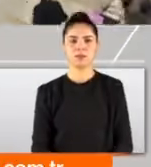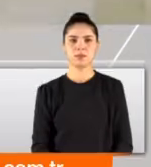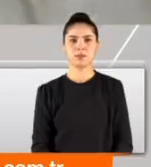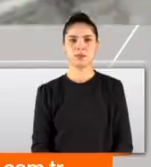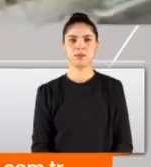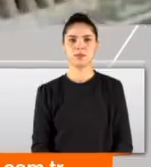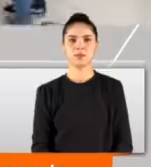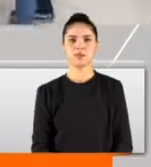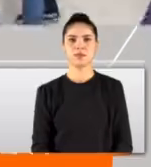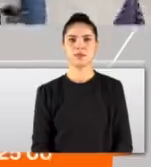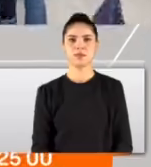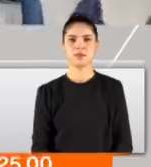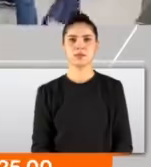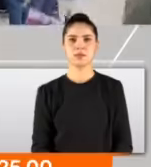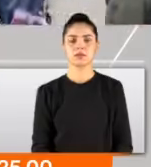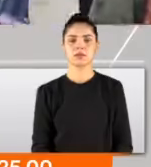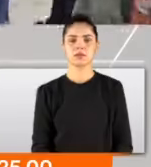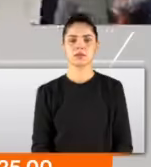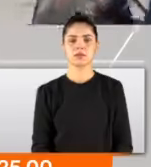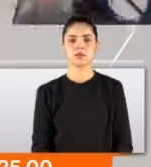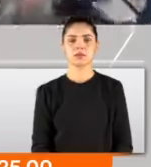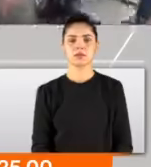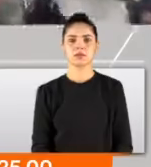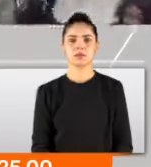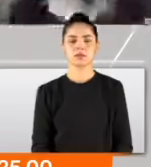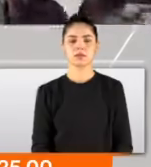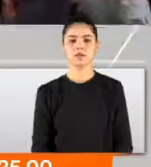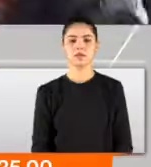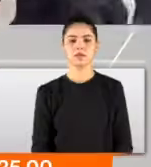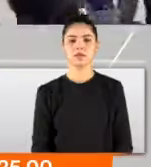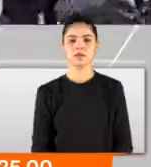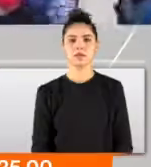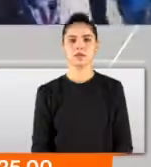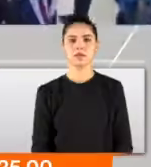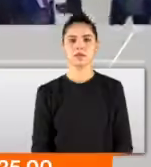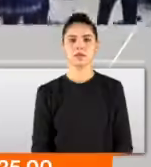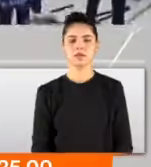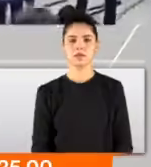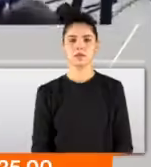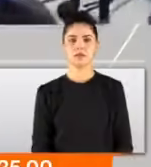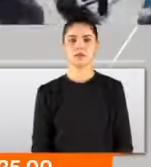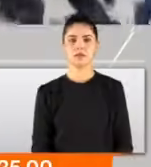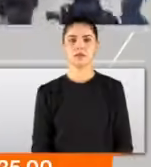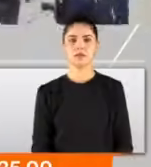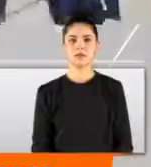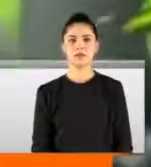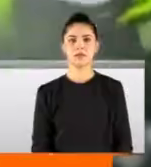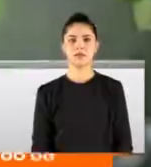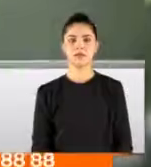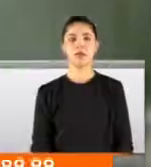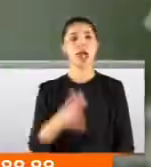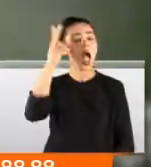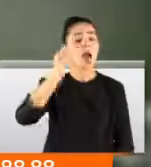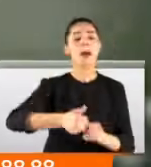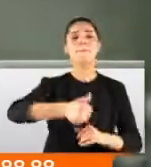them protesters. They were a riotous mob, insurrectionist, domestic terrorist.